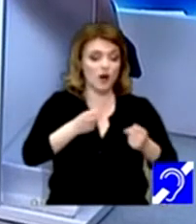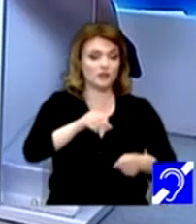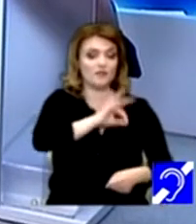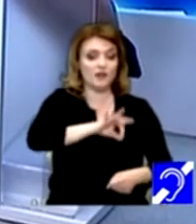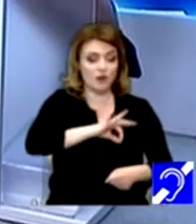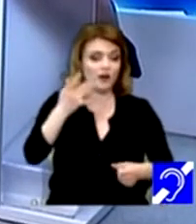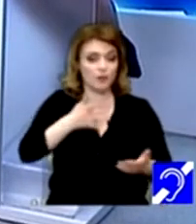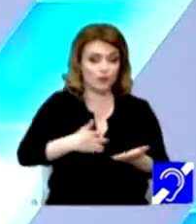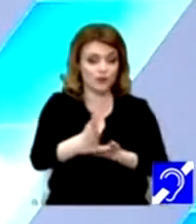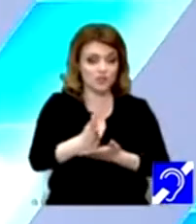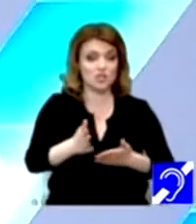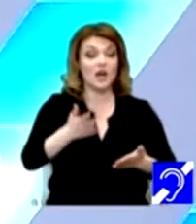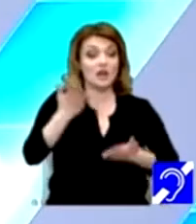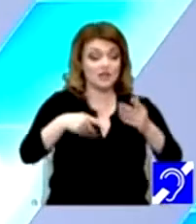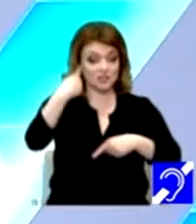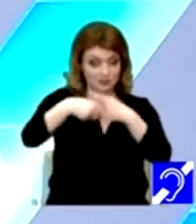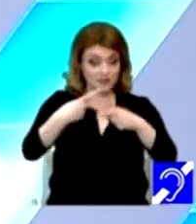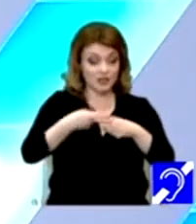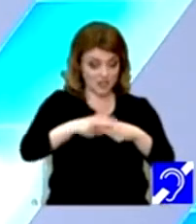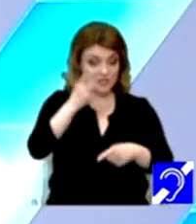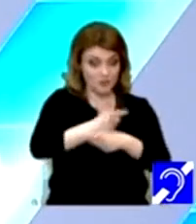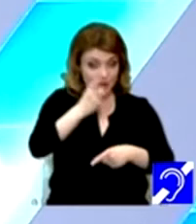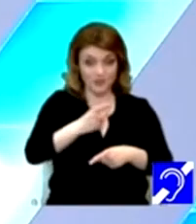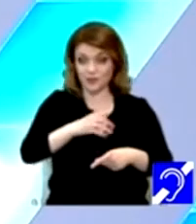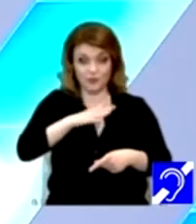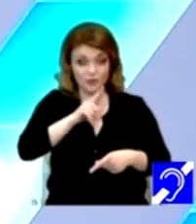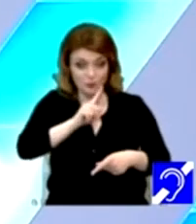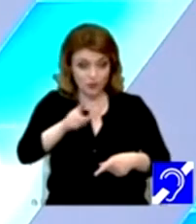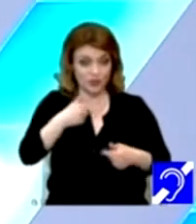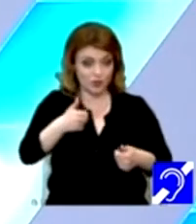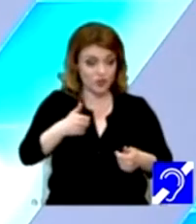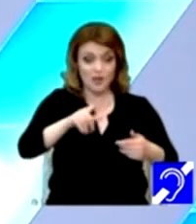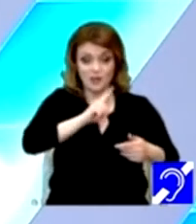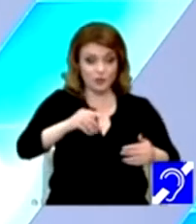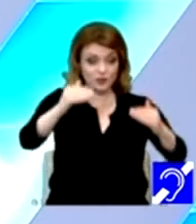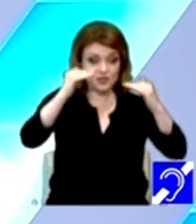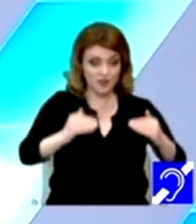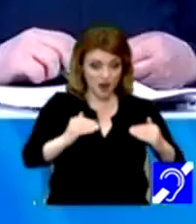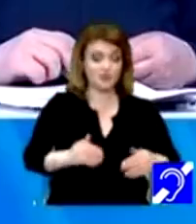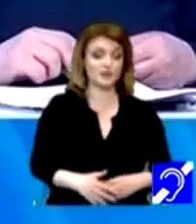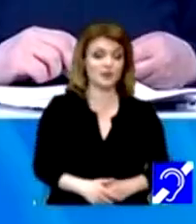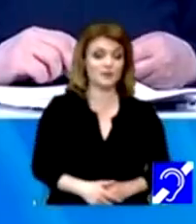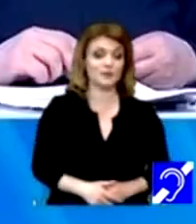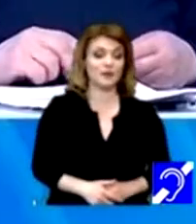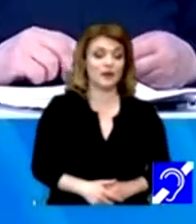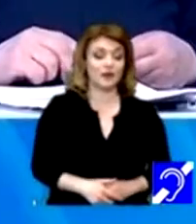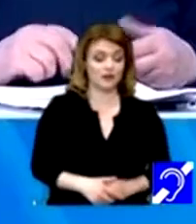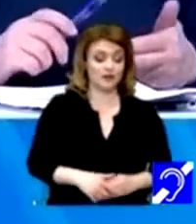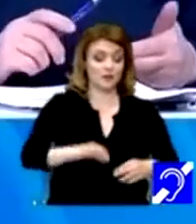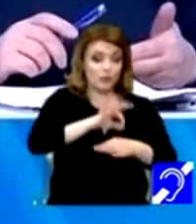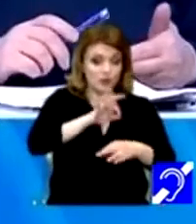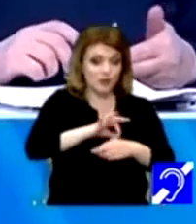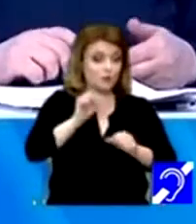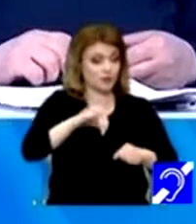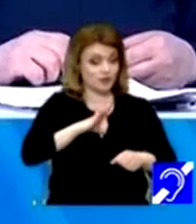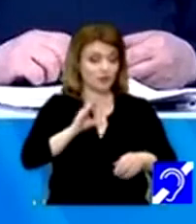actualele restricții nu vor da roade și nu vor duce la diminuarea numărului de îmbolnăviri, ne putem aștepta la introducerea unor